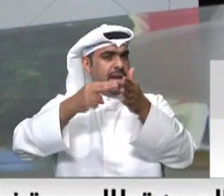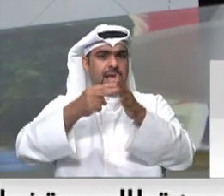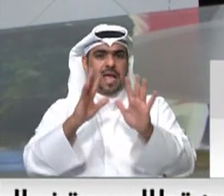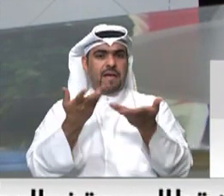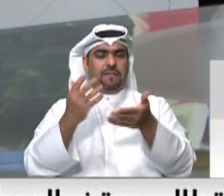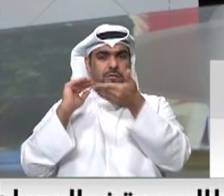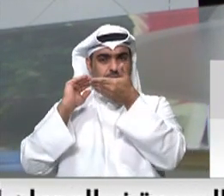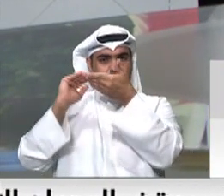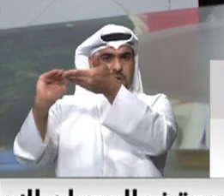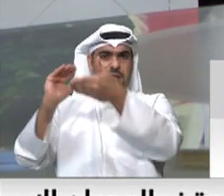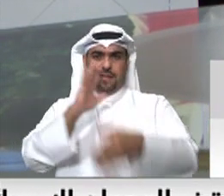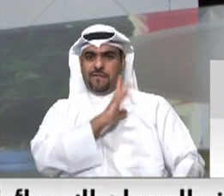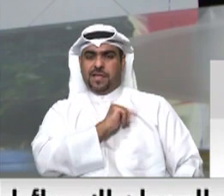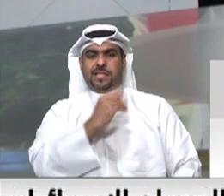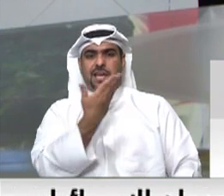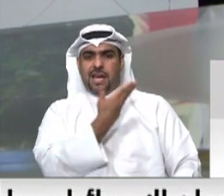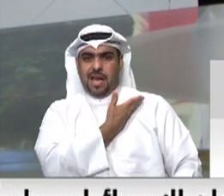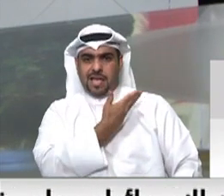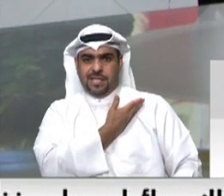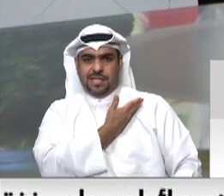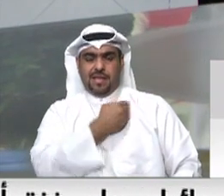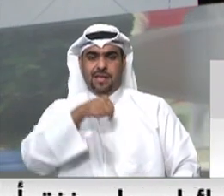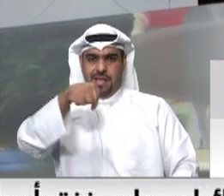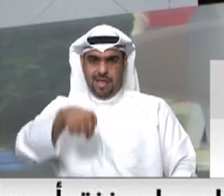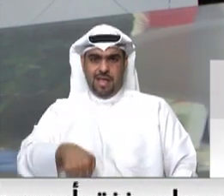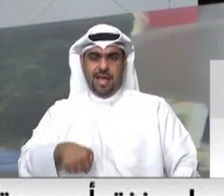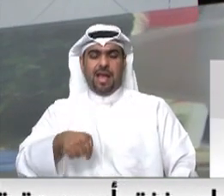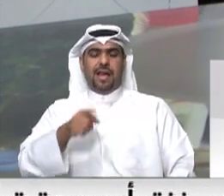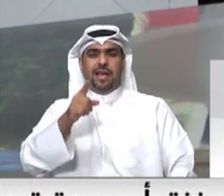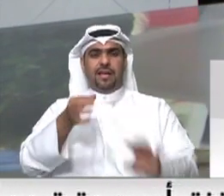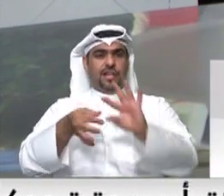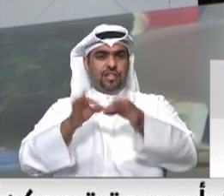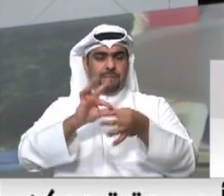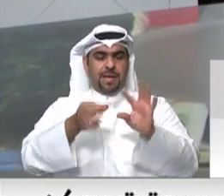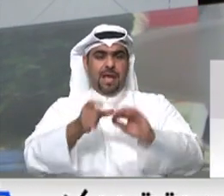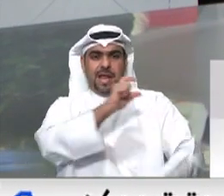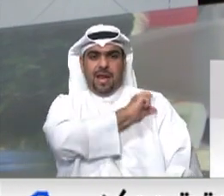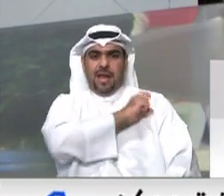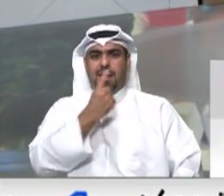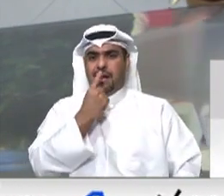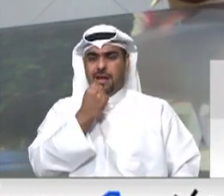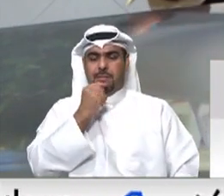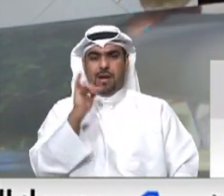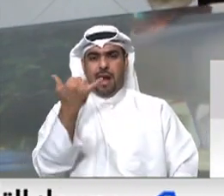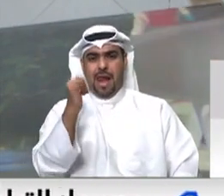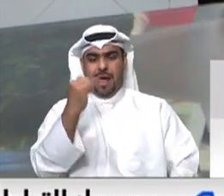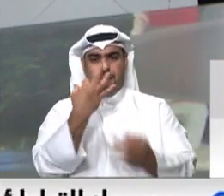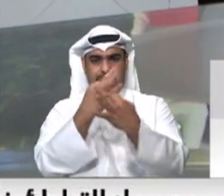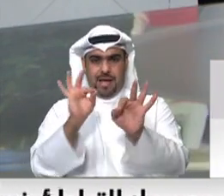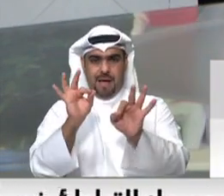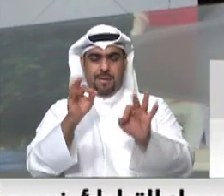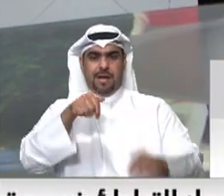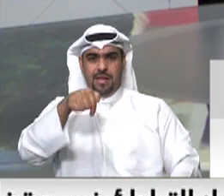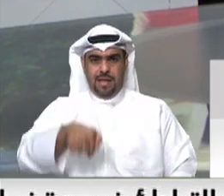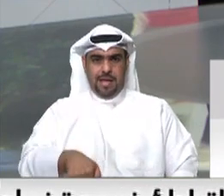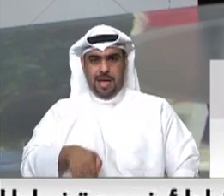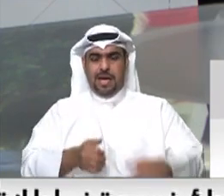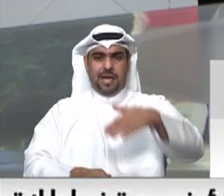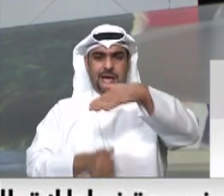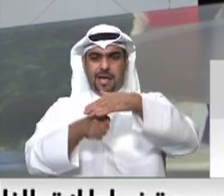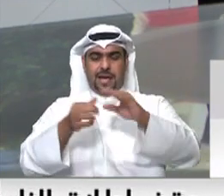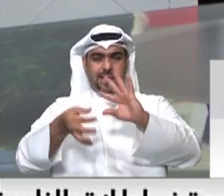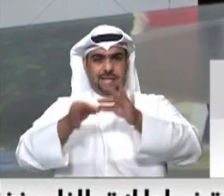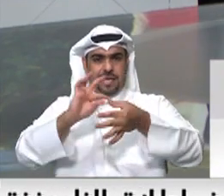الأمانة العربية لجمعيات الهلال الأحمر والصليب الأحمر. وقال الأمين العام للهلال الأحمر المصري رامي الناظر أن دولة